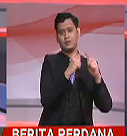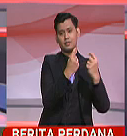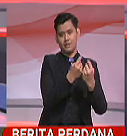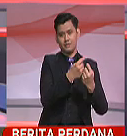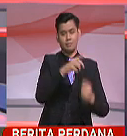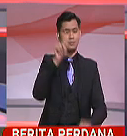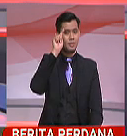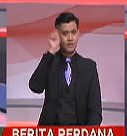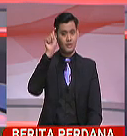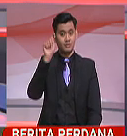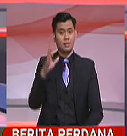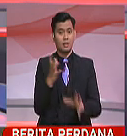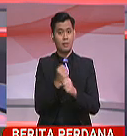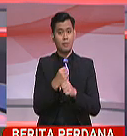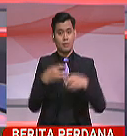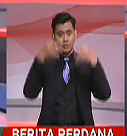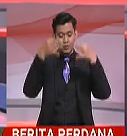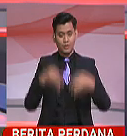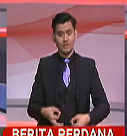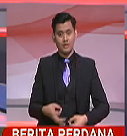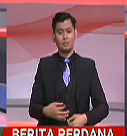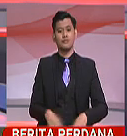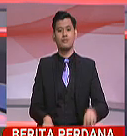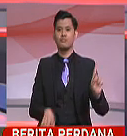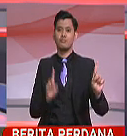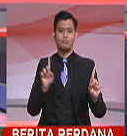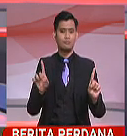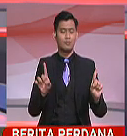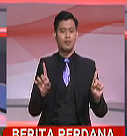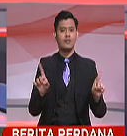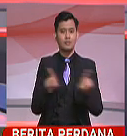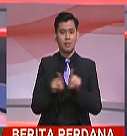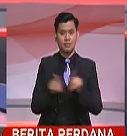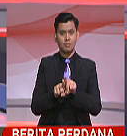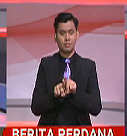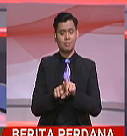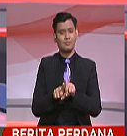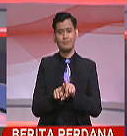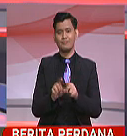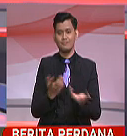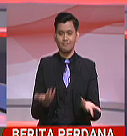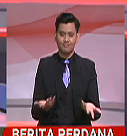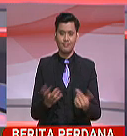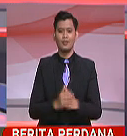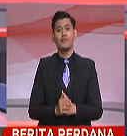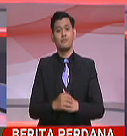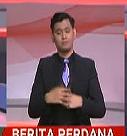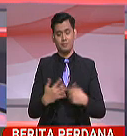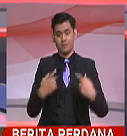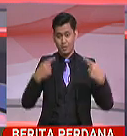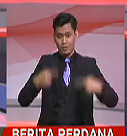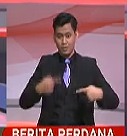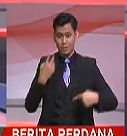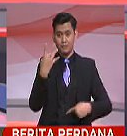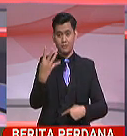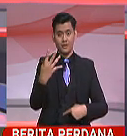masing-masing mencatat kepatuhan seri di laman sendiri sekaligus gagal untuk meneruskan momentum tiga kemenangan sebelum ini. Pada aksi keempat itu, juara